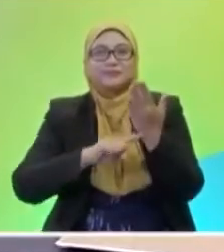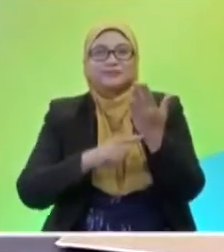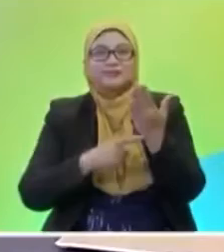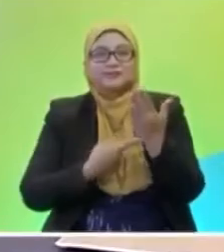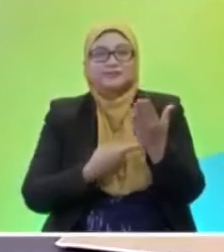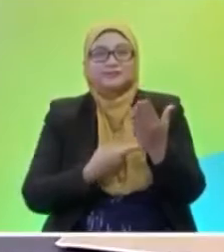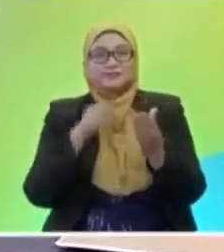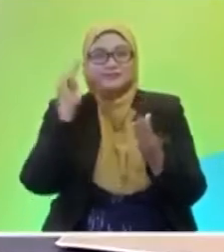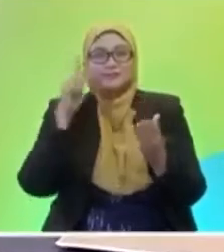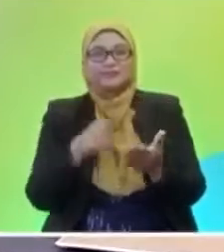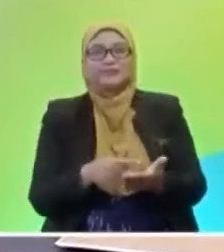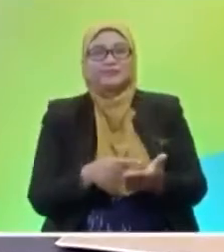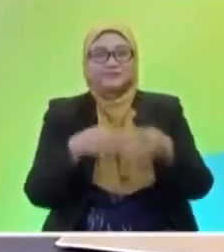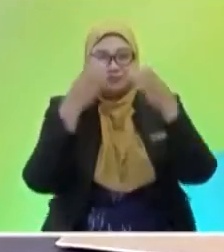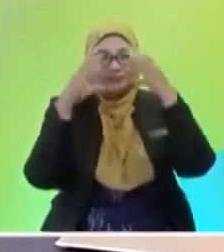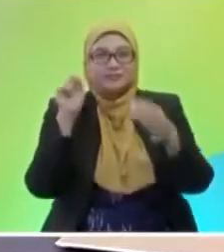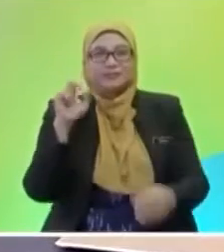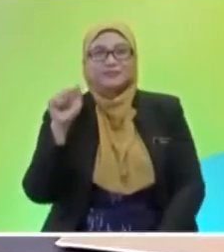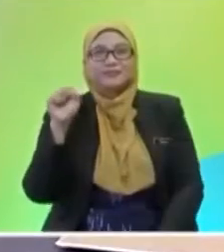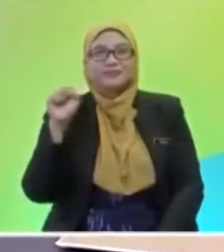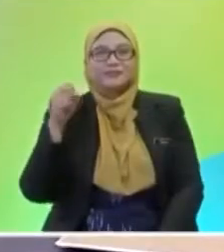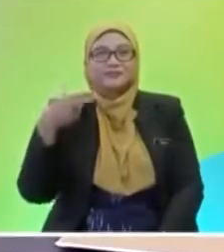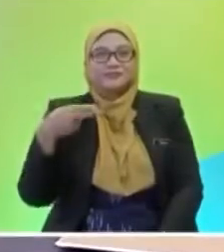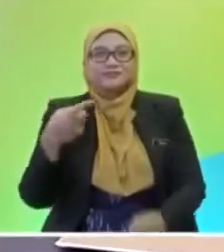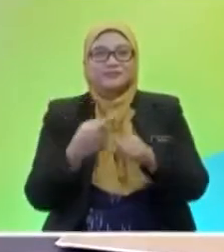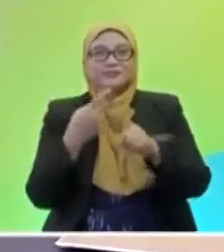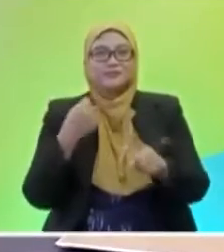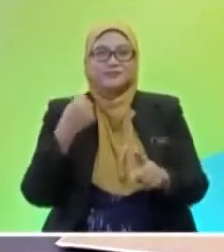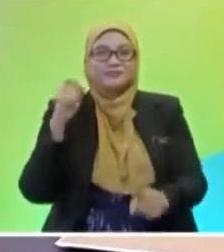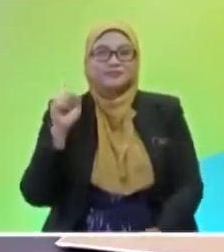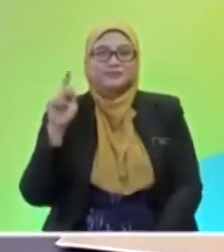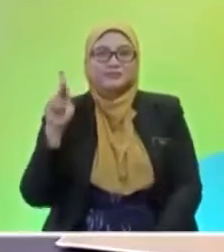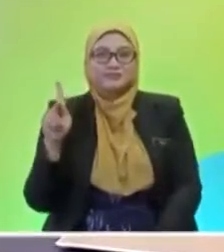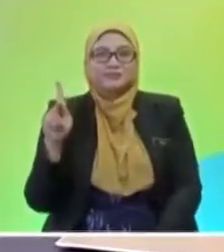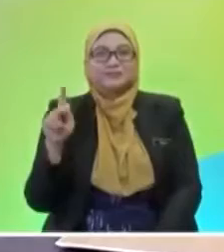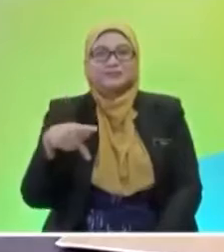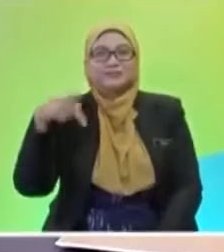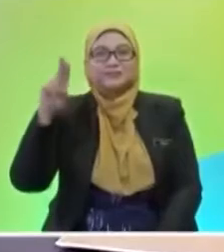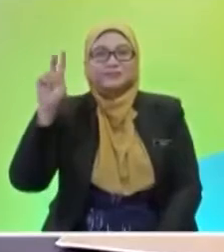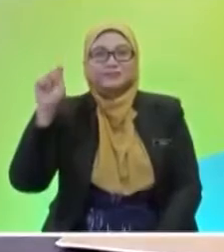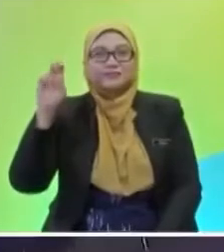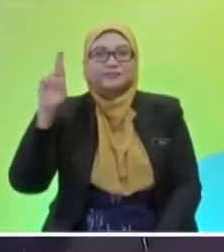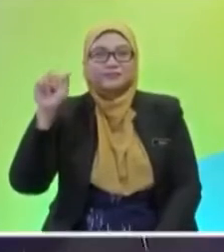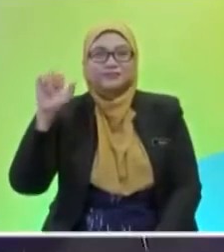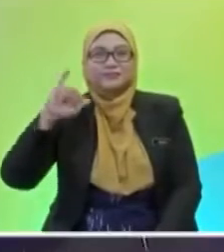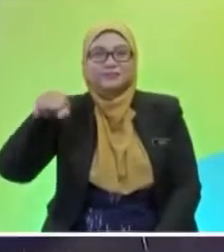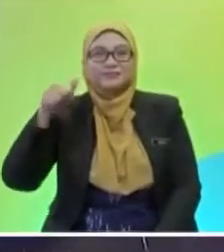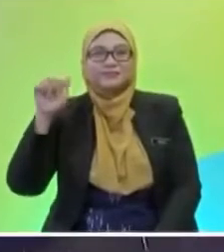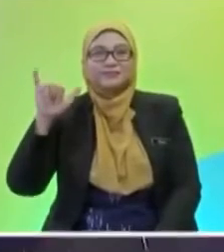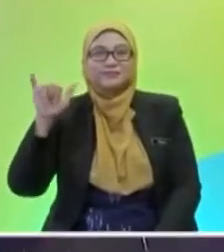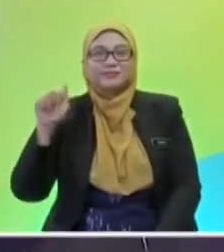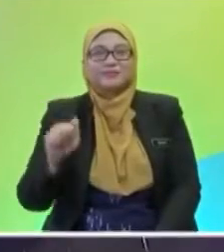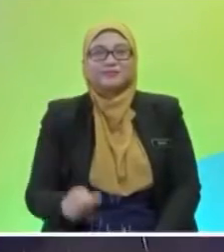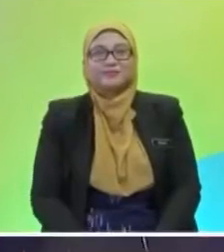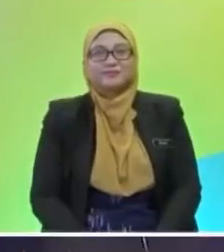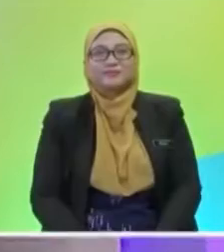kita perkenalkan beliau iaitu Cikgu Nash dari SK Putrajaya Presin 82 Putrajaya. Hai Cikgu Nash. Hai Syafiqah.